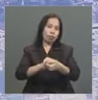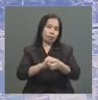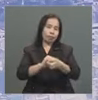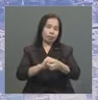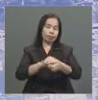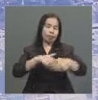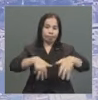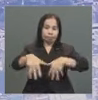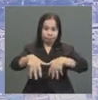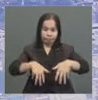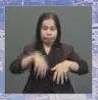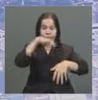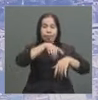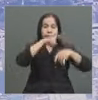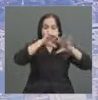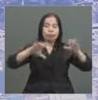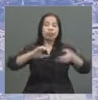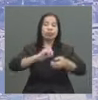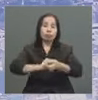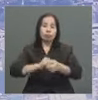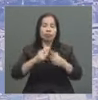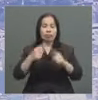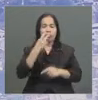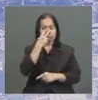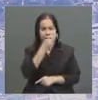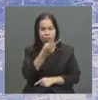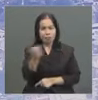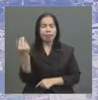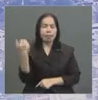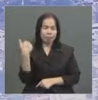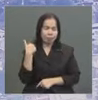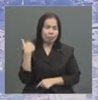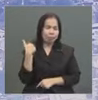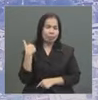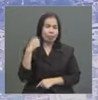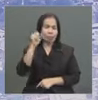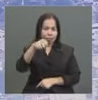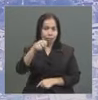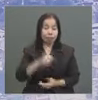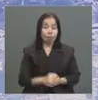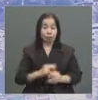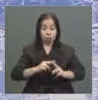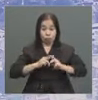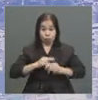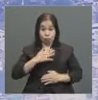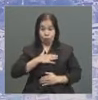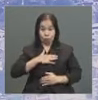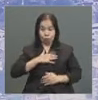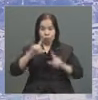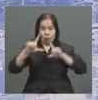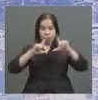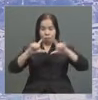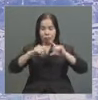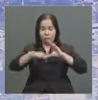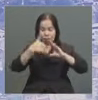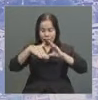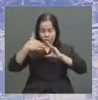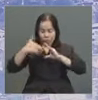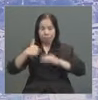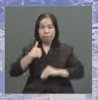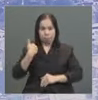าชนแต่เรายังเห็นภาพของหลายๆที่แล้วก็โดยในรายส่วนตัวของผมนี่ได้รับมาจำนวนมากทีเดีย